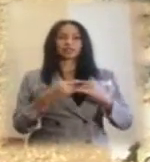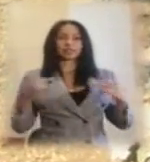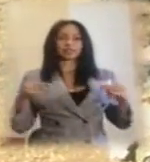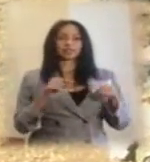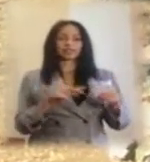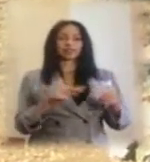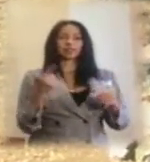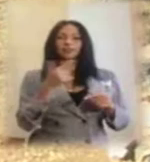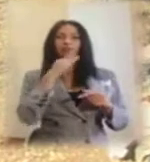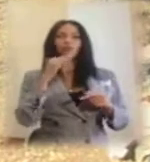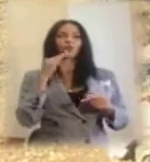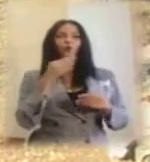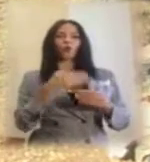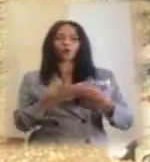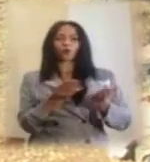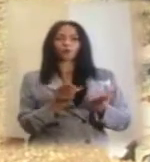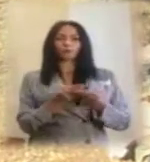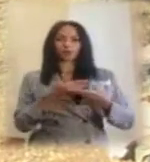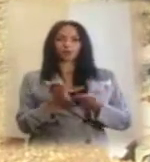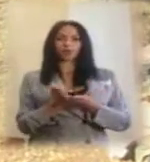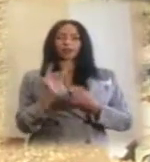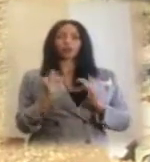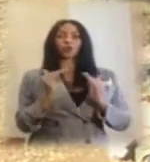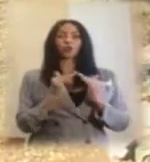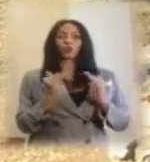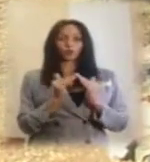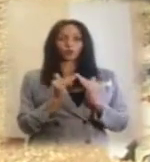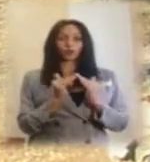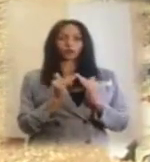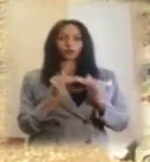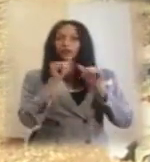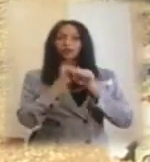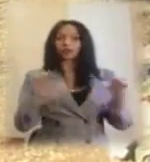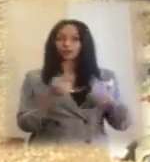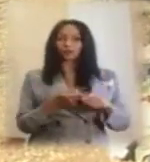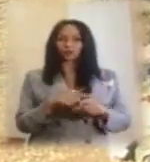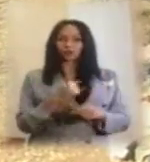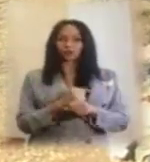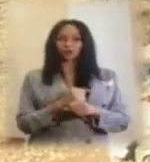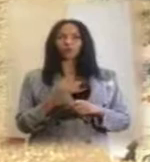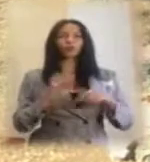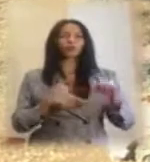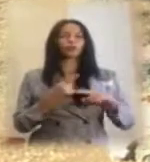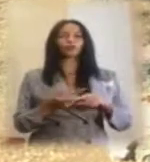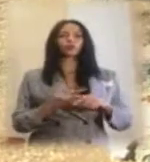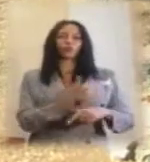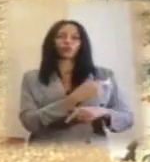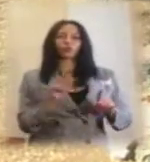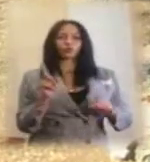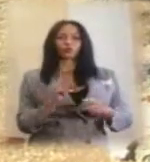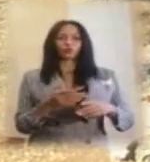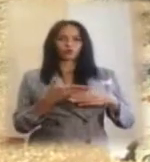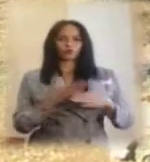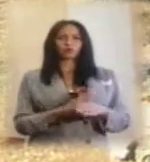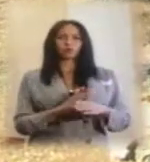багато посуду, і вдома не можна цього робити, але іноді дуже хочеться щось розтрощити,